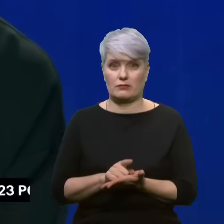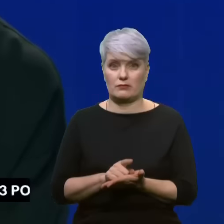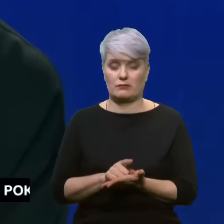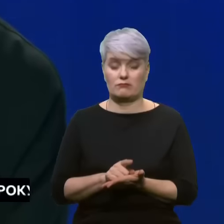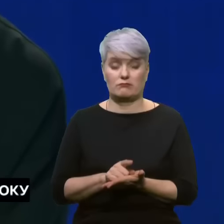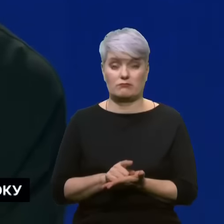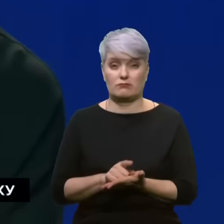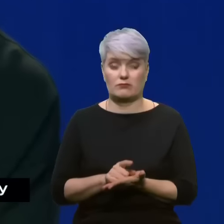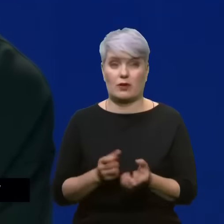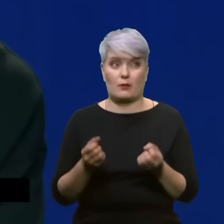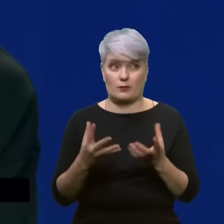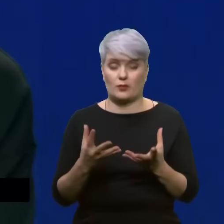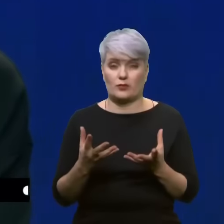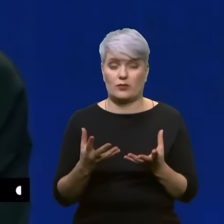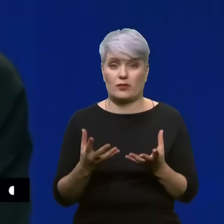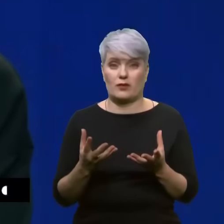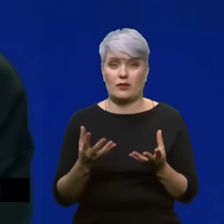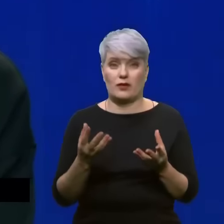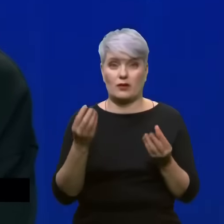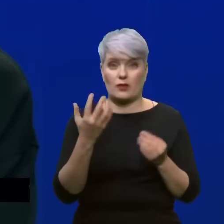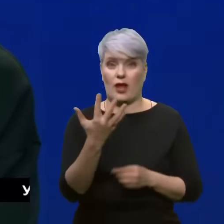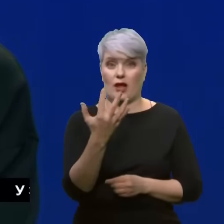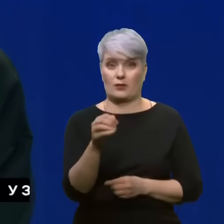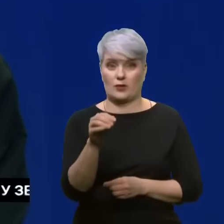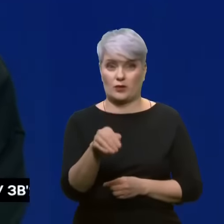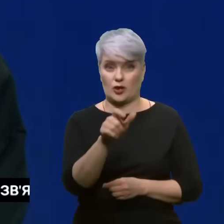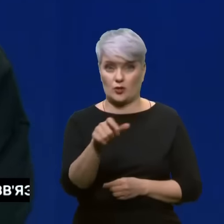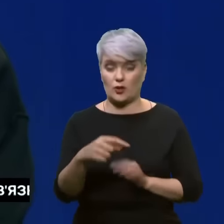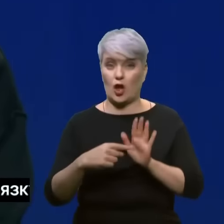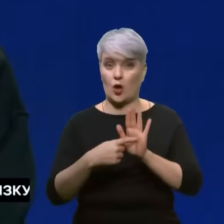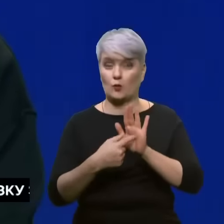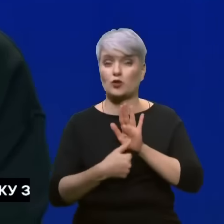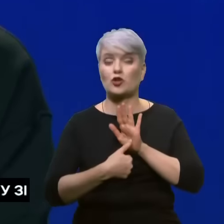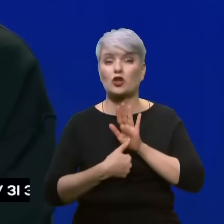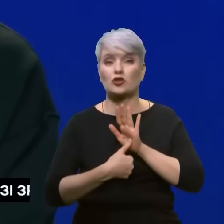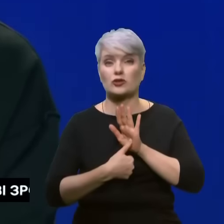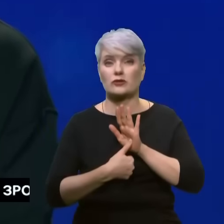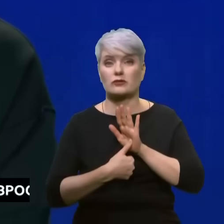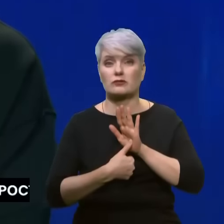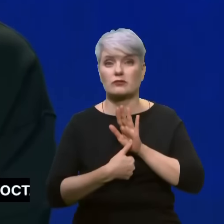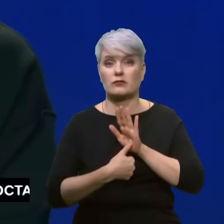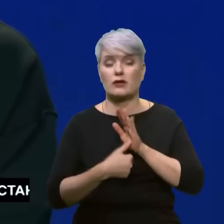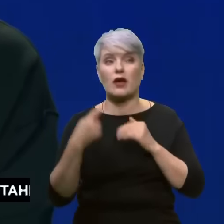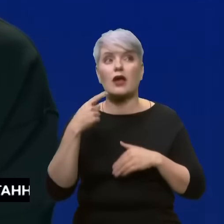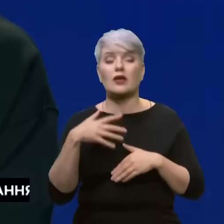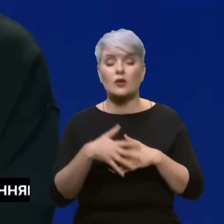тому просто візьміть 500 тисяч людей, помножте на 6 і зрозумійте, як